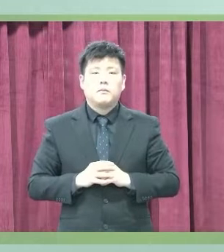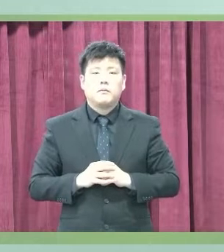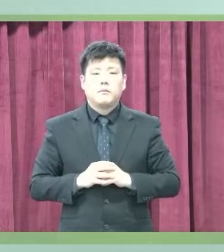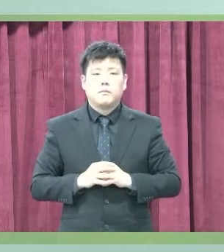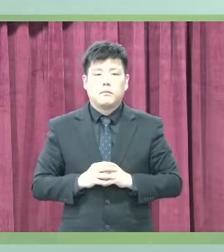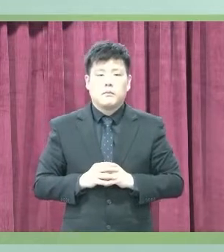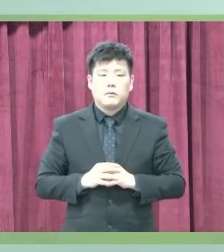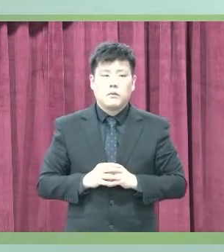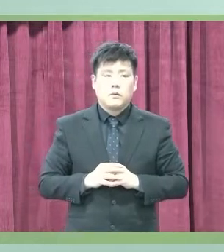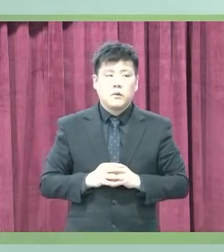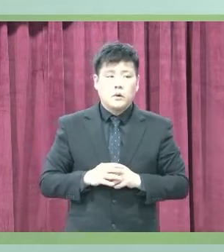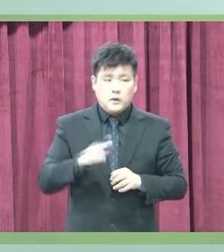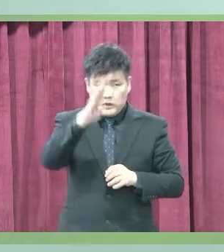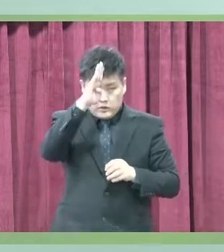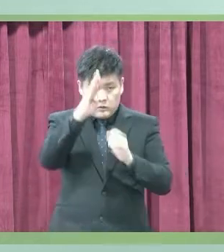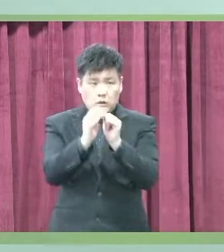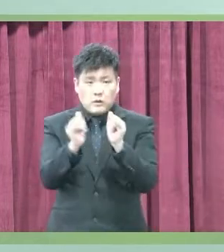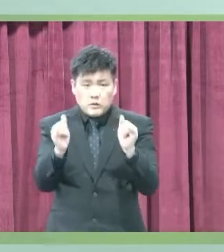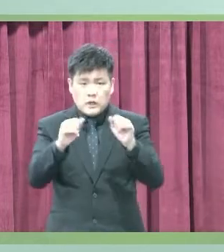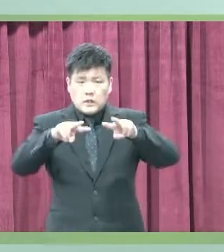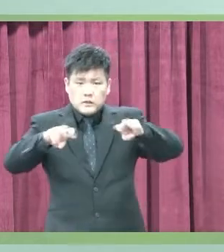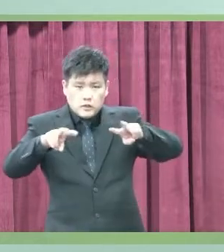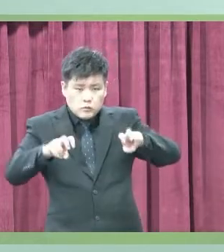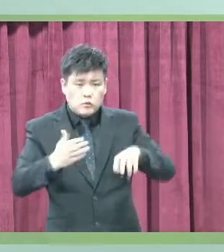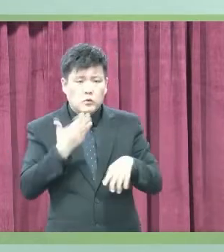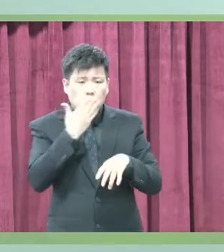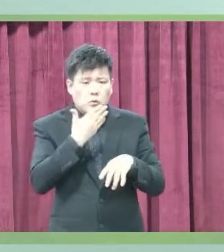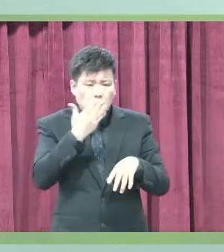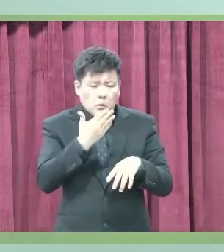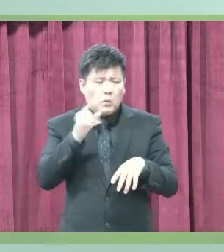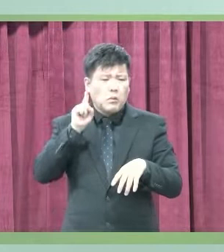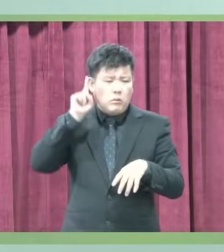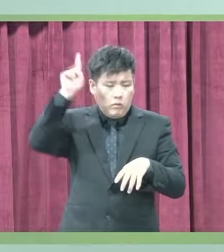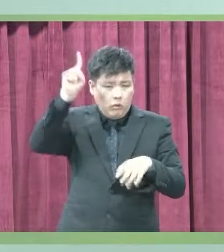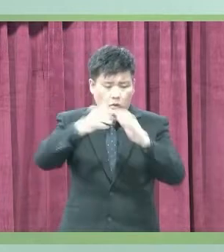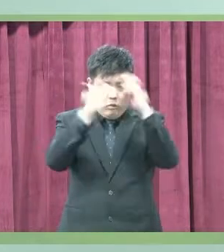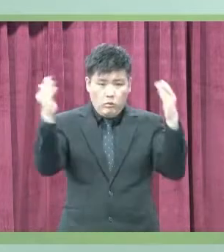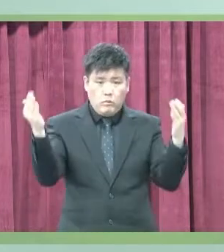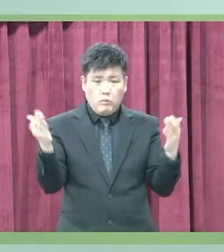유질 환자 세부 현황 결과입니다. 고혈압과 당뇨, 이상 지지혈증 모두